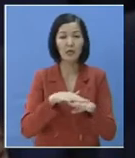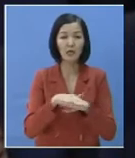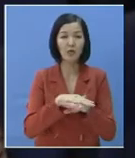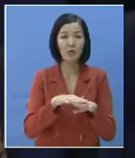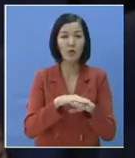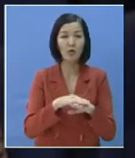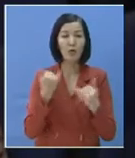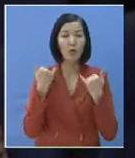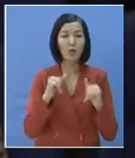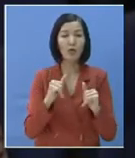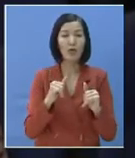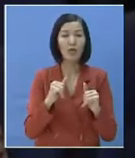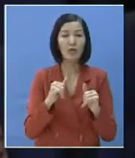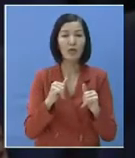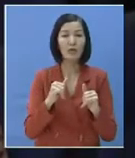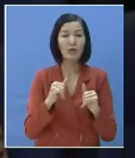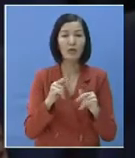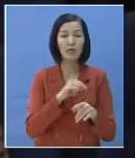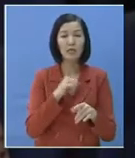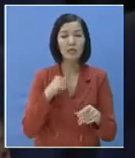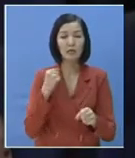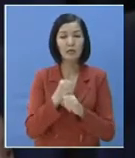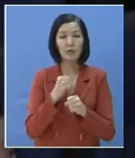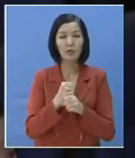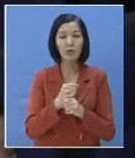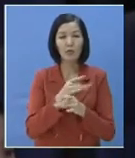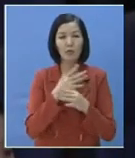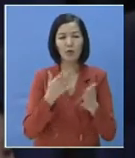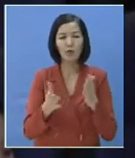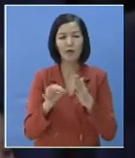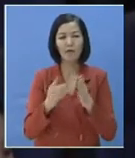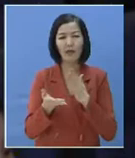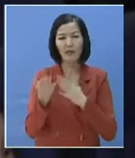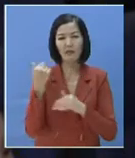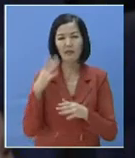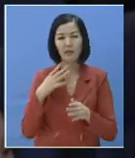на уникальных инструментах, созданных руками человека много веков назад.